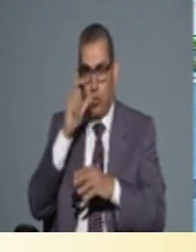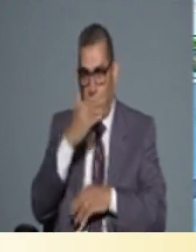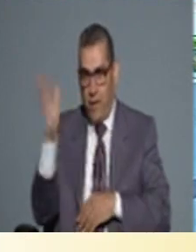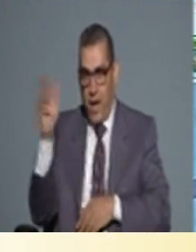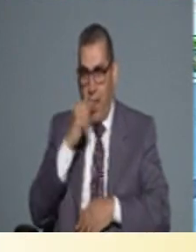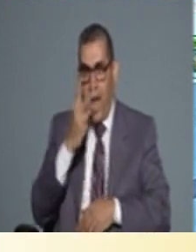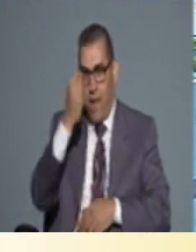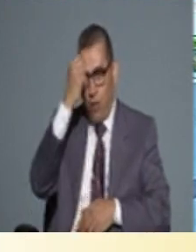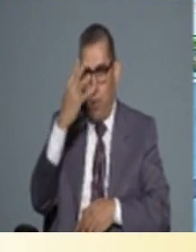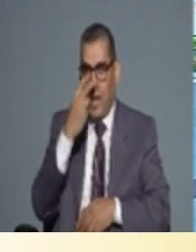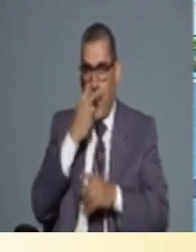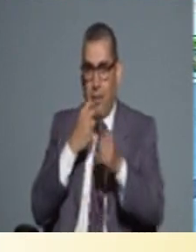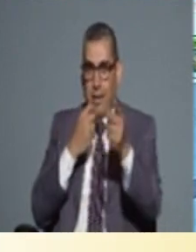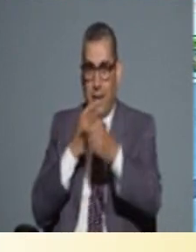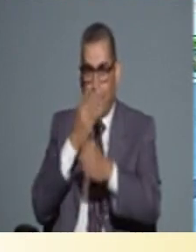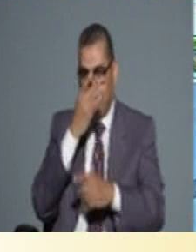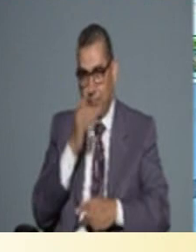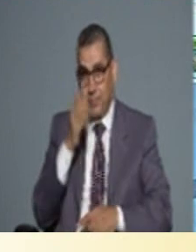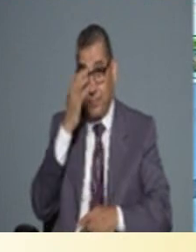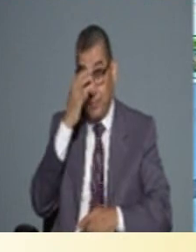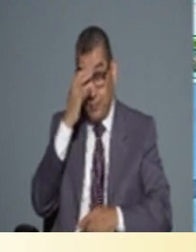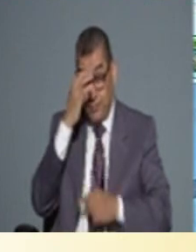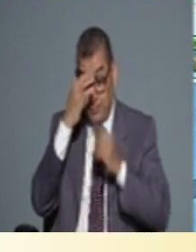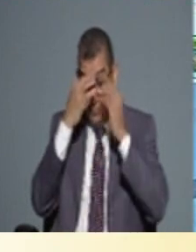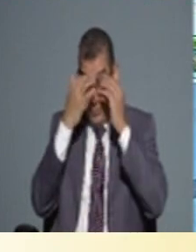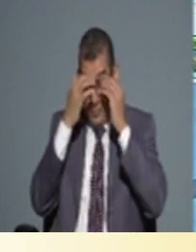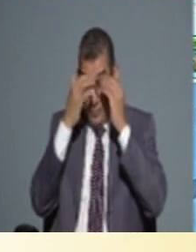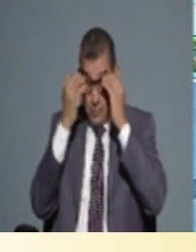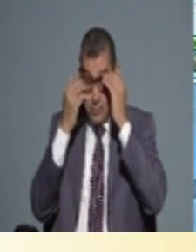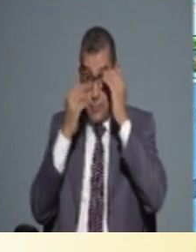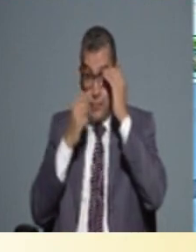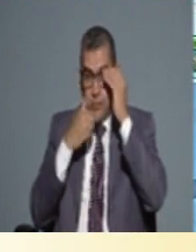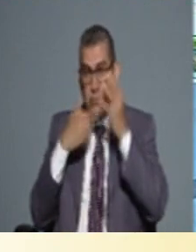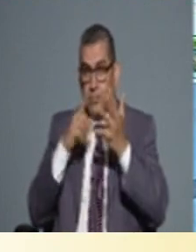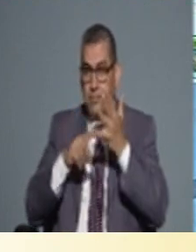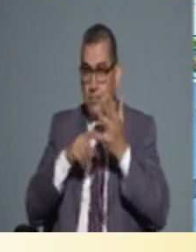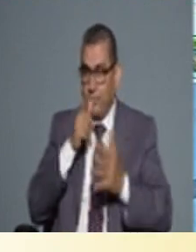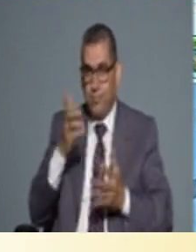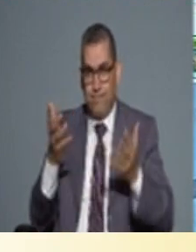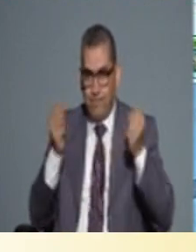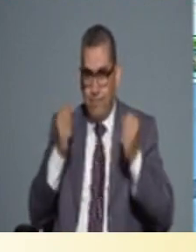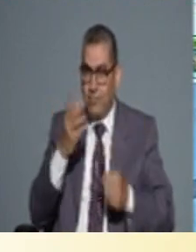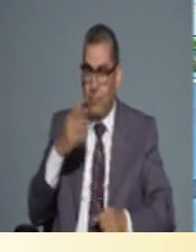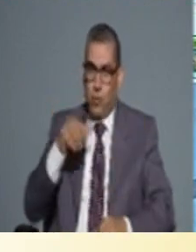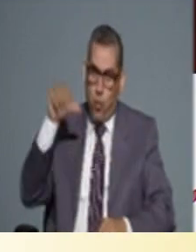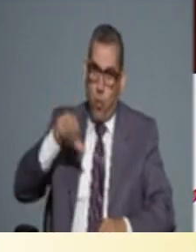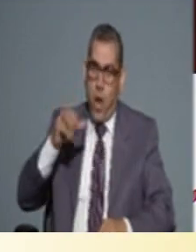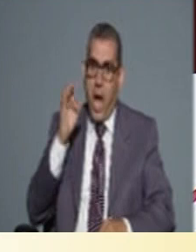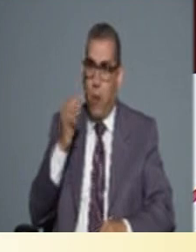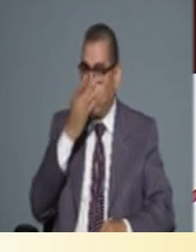اقل ما توصف ان هي يعني رديئه جدا حالتها الميكانيكيه، وده الاهم كمان من الحاله الاعتياديه يعني ضعيفه